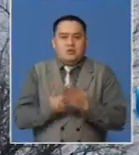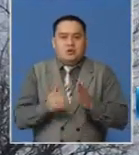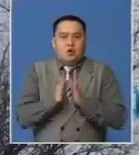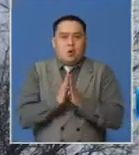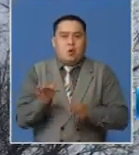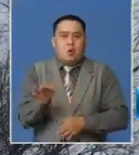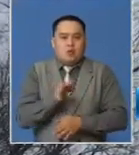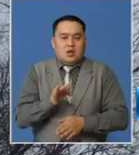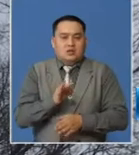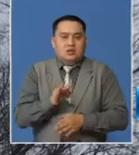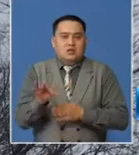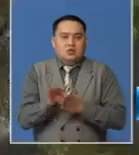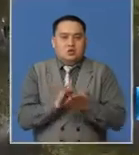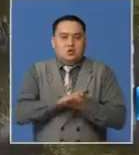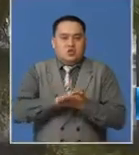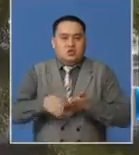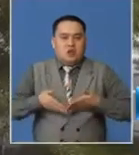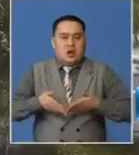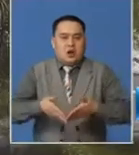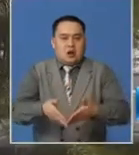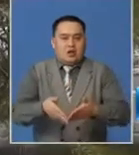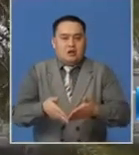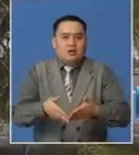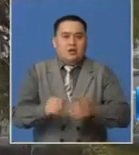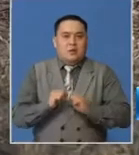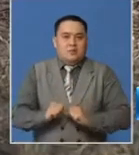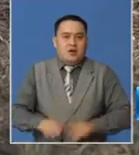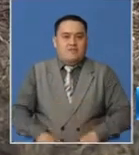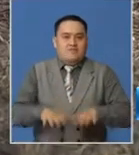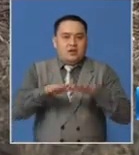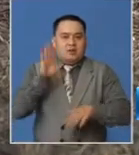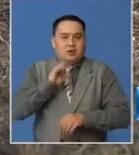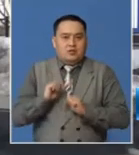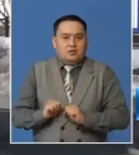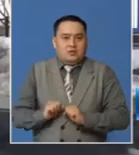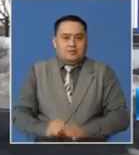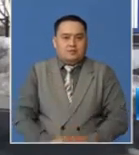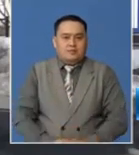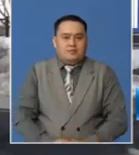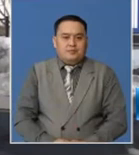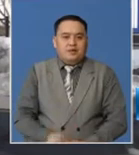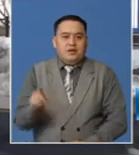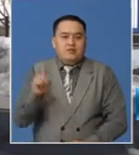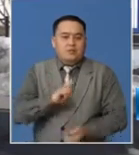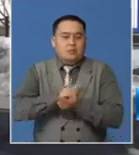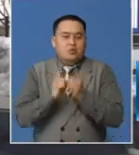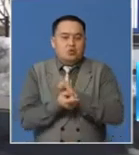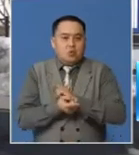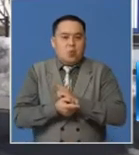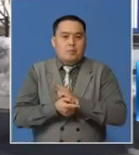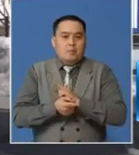жителям области своевременно чистить каналы и арки во избежание потопления домов. В связи с тем, что времена года